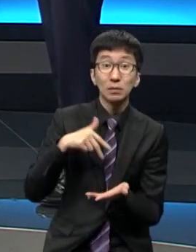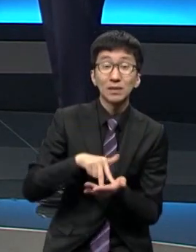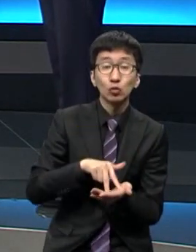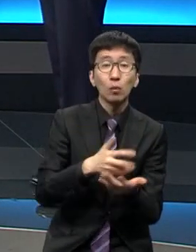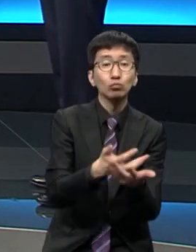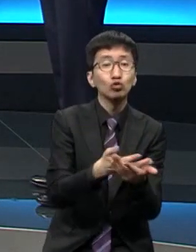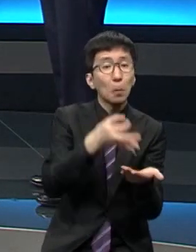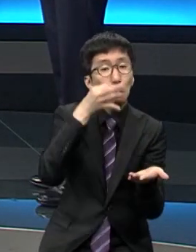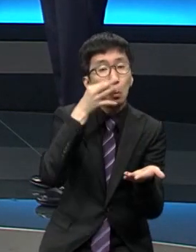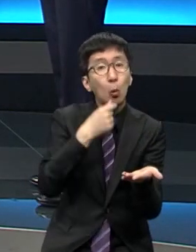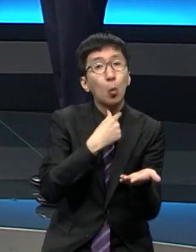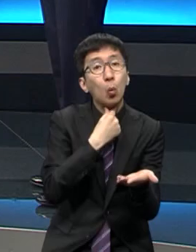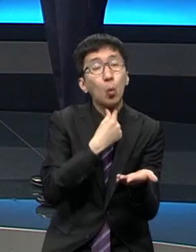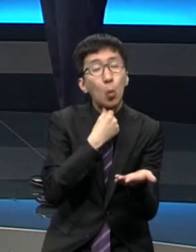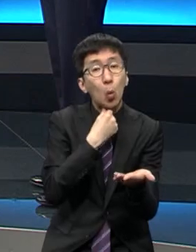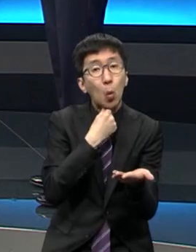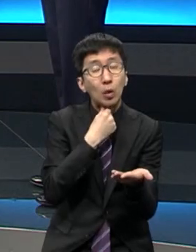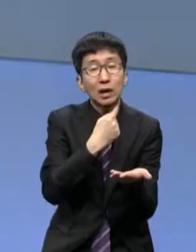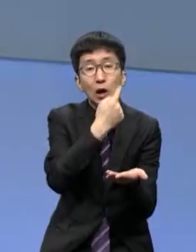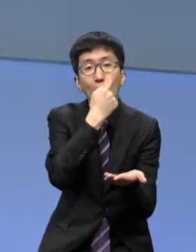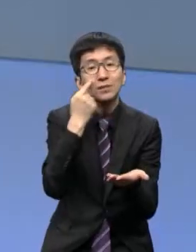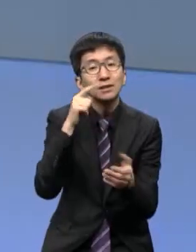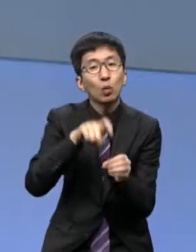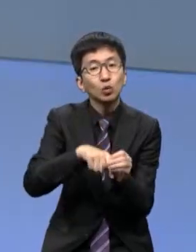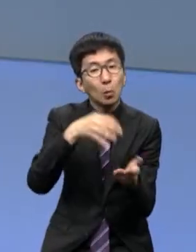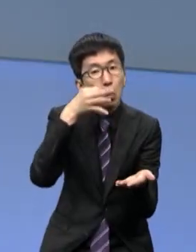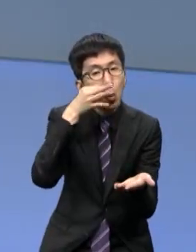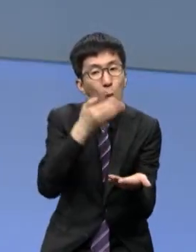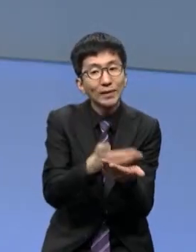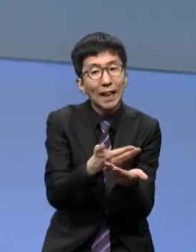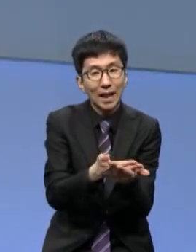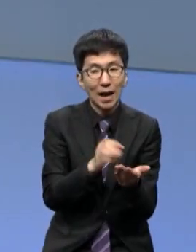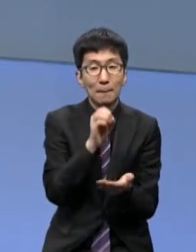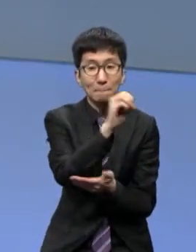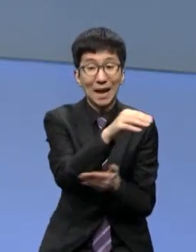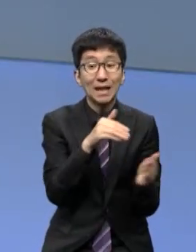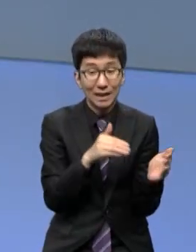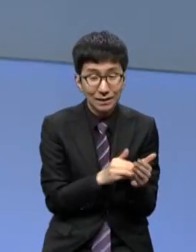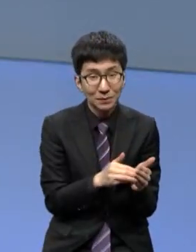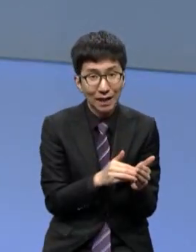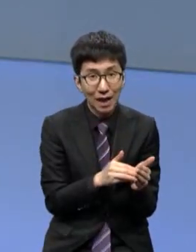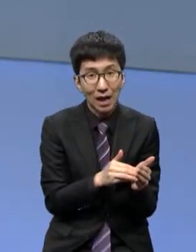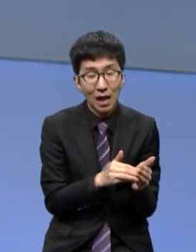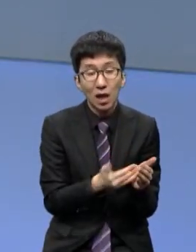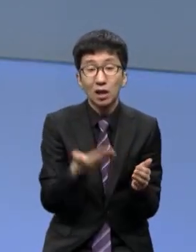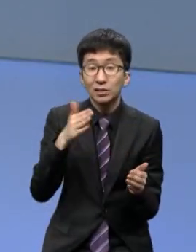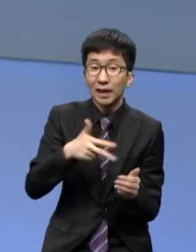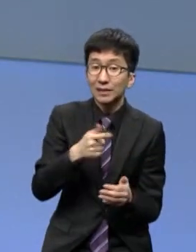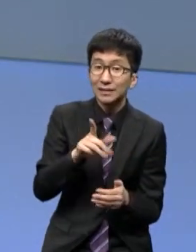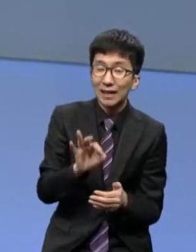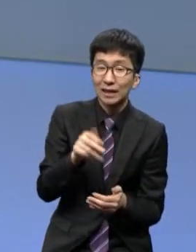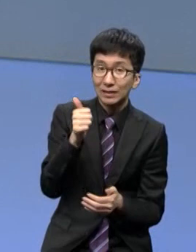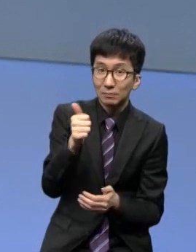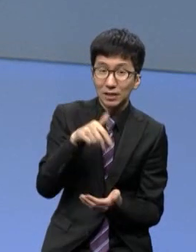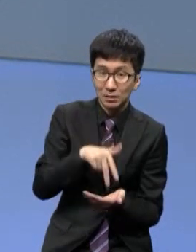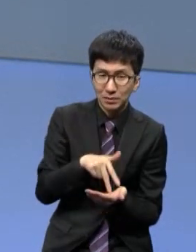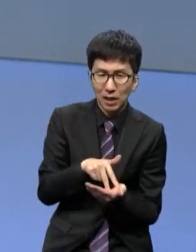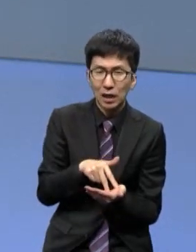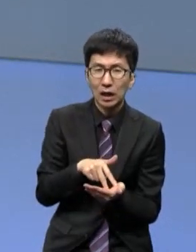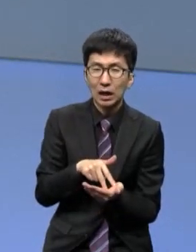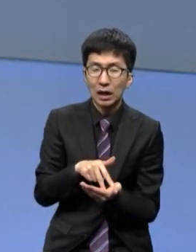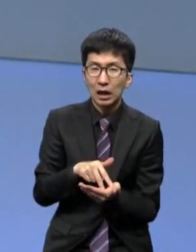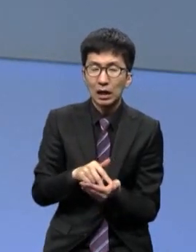문건에 나와있는 의혹 검증 차원에서 문건을 좀 달라 이렇게 요청을 했지만 장 씨는 자신이 법적인